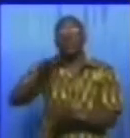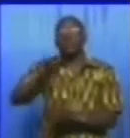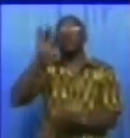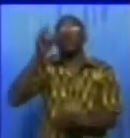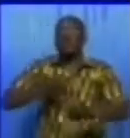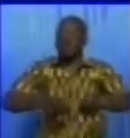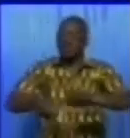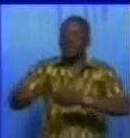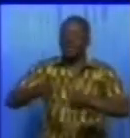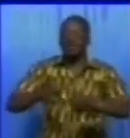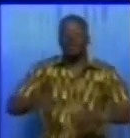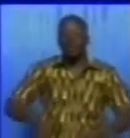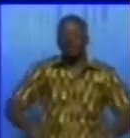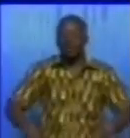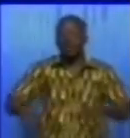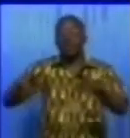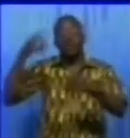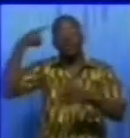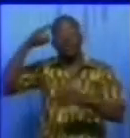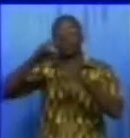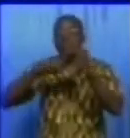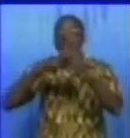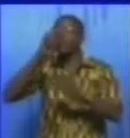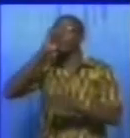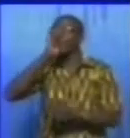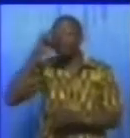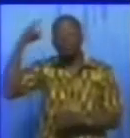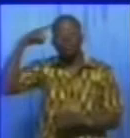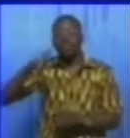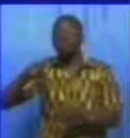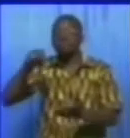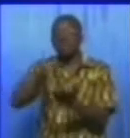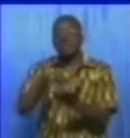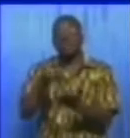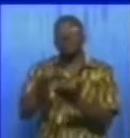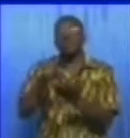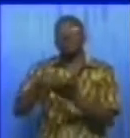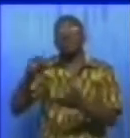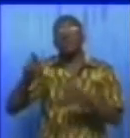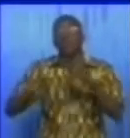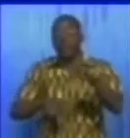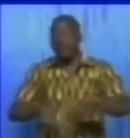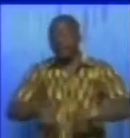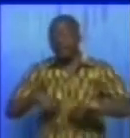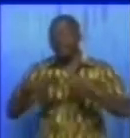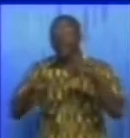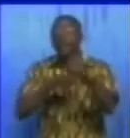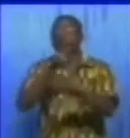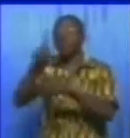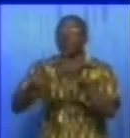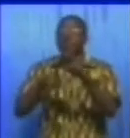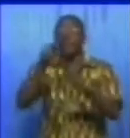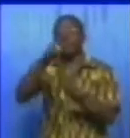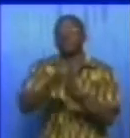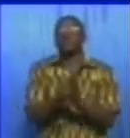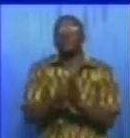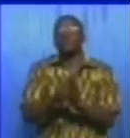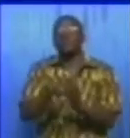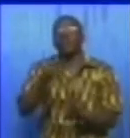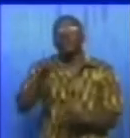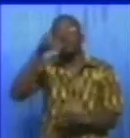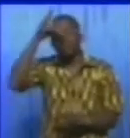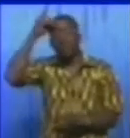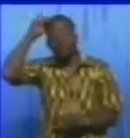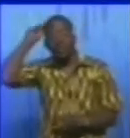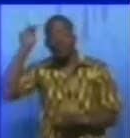des infrastructures hydrauliques afin d'améliorer la qualité de vie des populations. Cap à présent sur Dori où